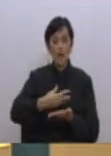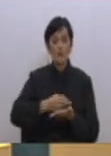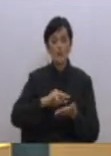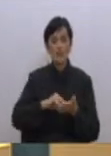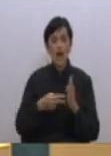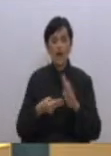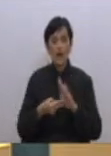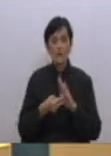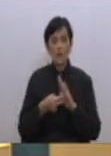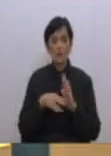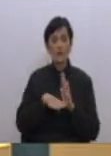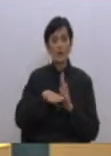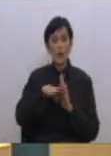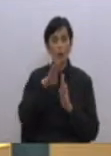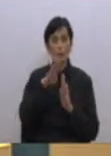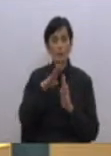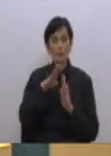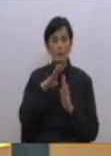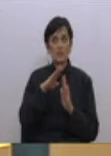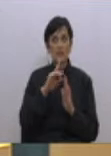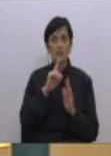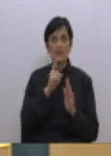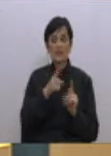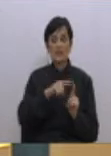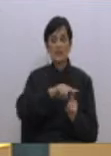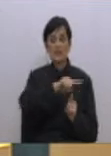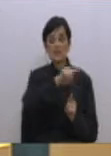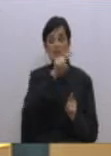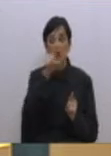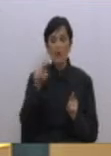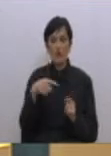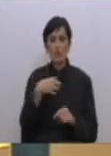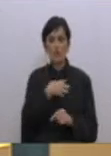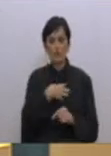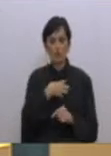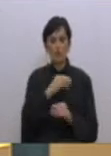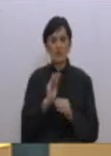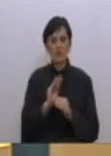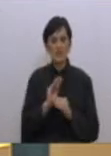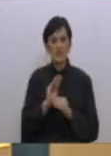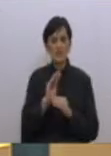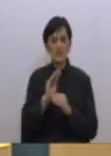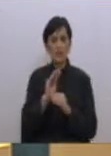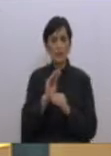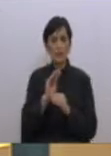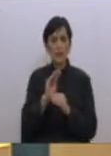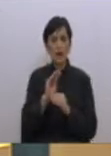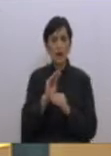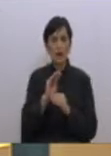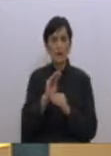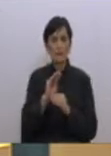დაგეგმის გაუმჯობესება. განმავლობაში მნიშვნელოვნად იზრდება